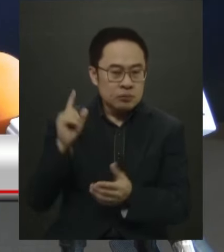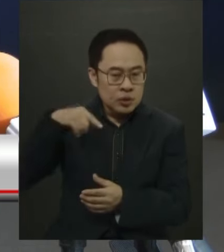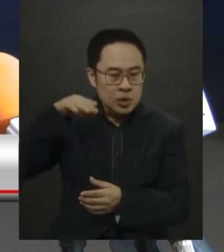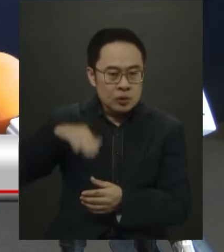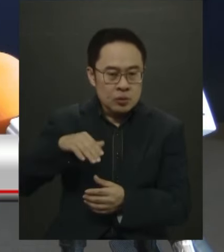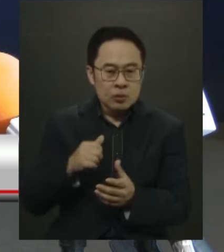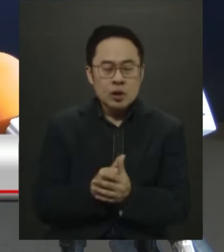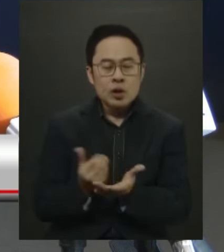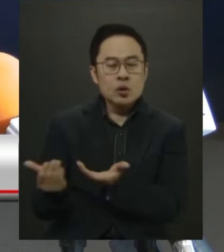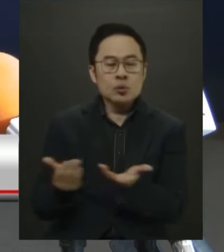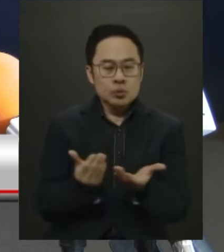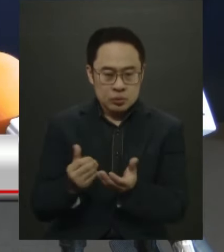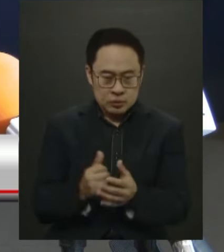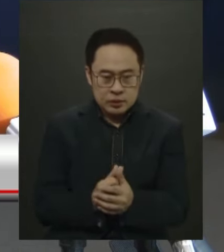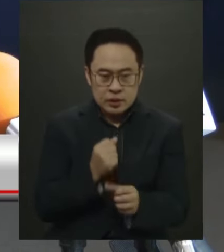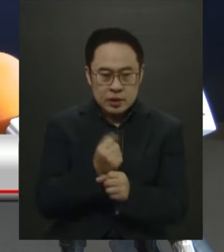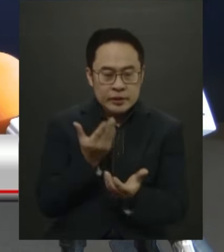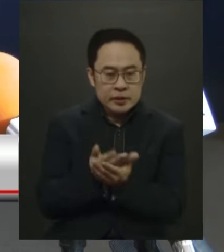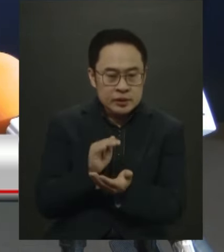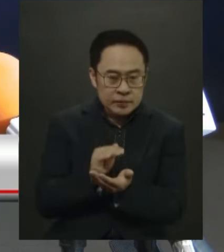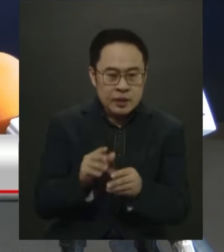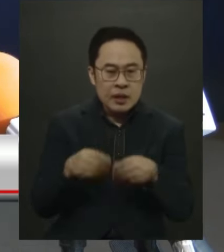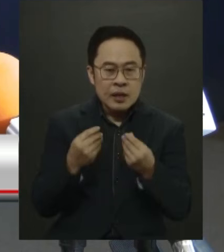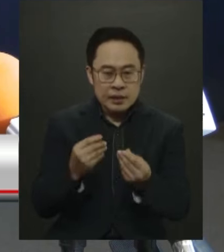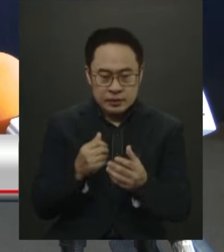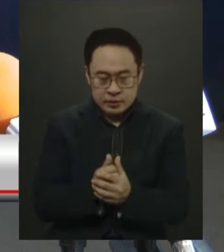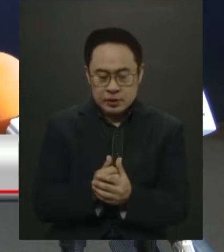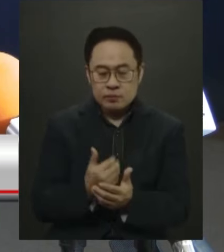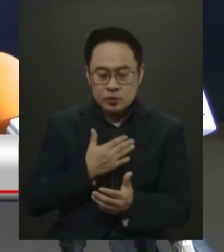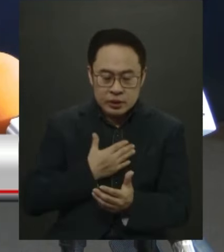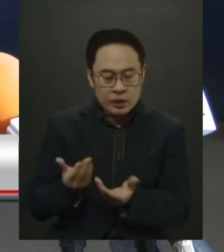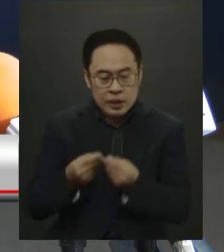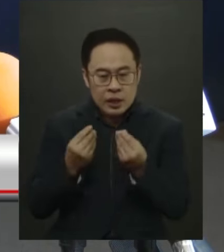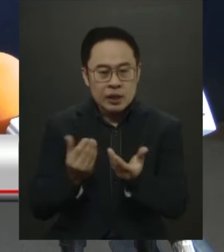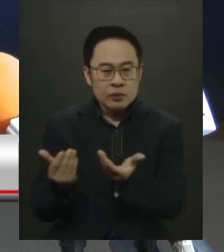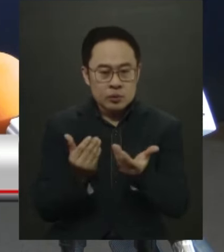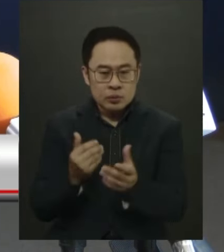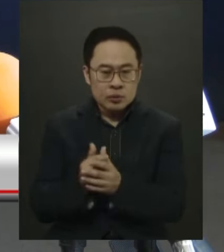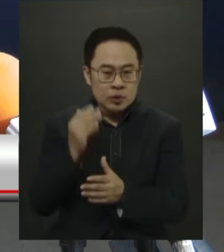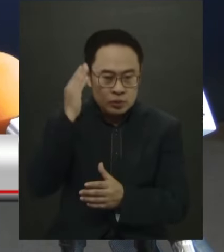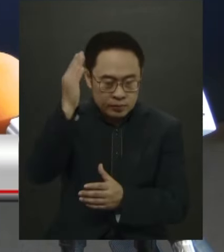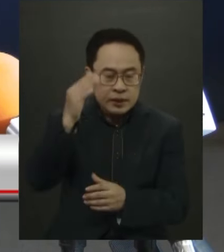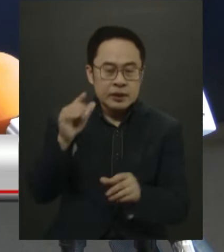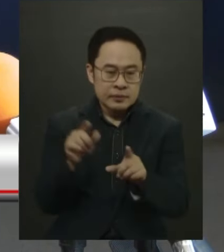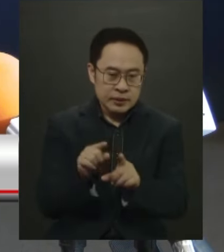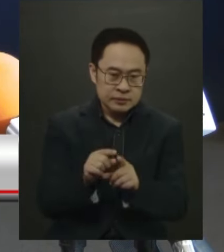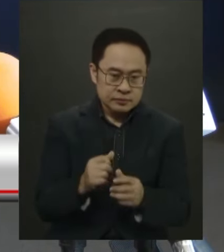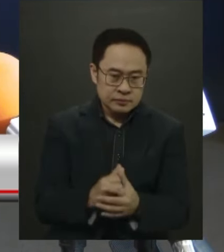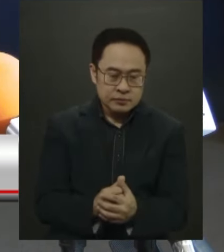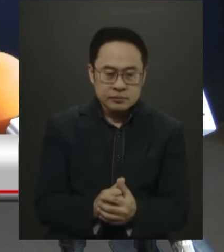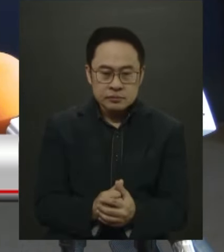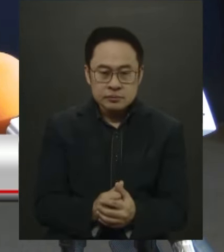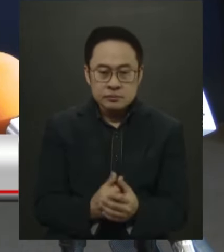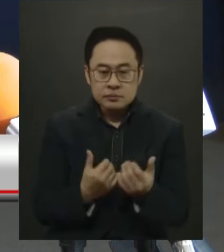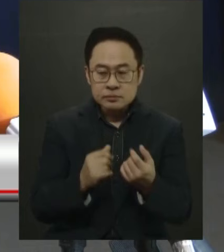สำคัญคือลูกสาวค่ะก็เก็บเงินไว้ส่วนหนึ่งก็เก็บเงินไว้ตัวเองในบ้านปลายชีวิตในอนาคตข้างหน้านะคะอี